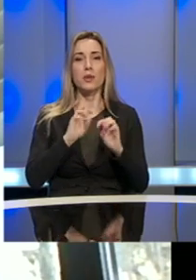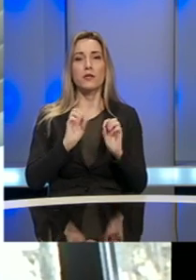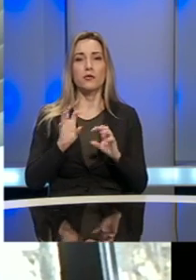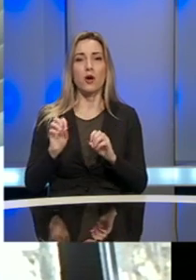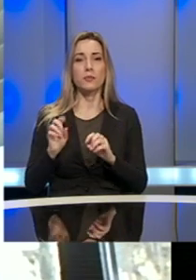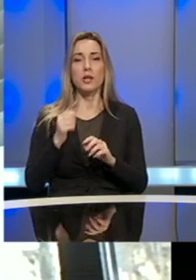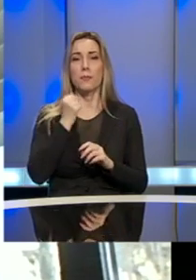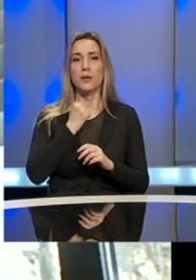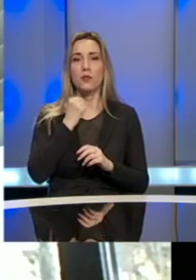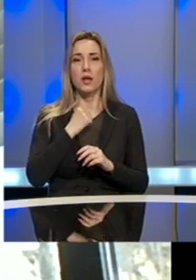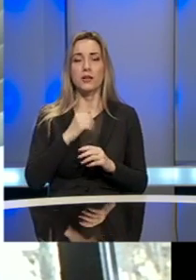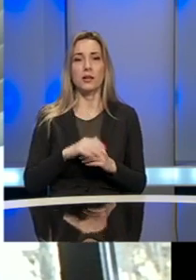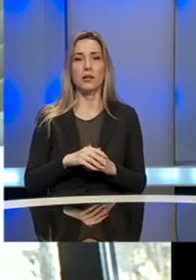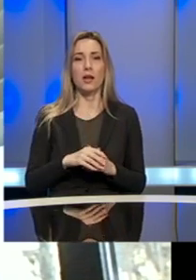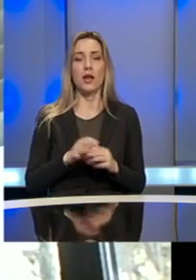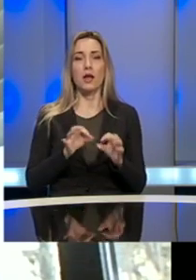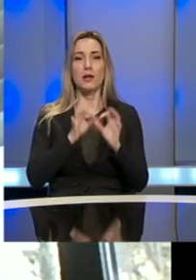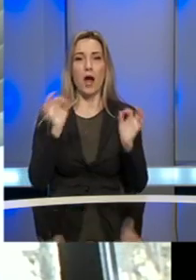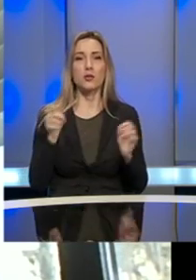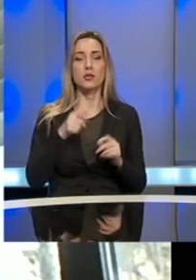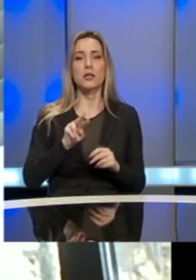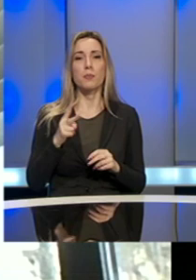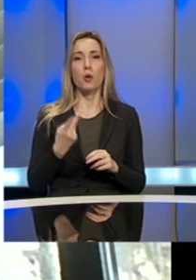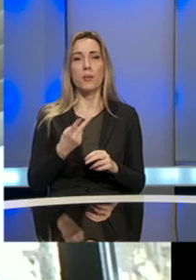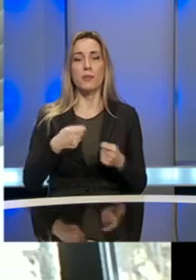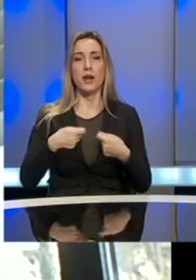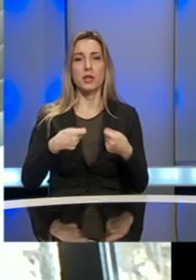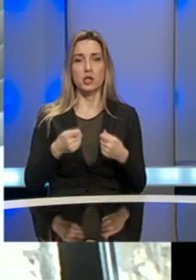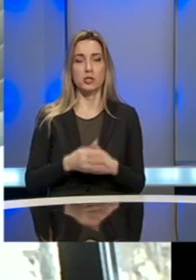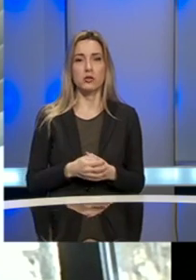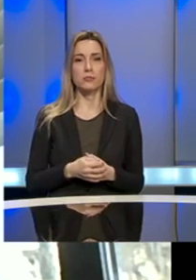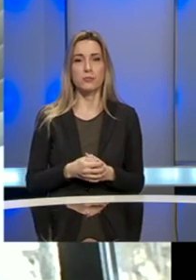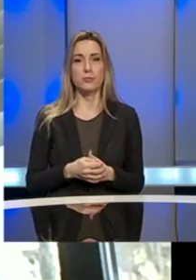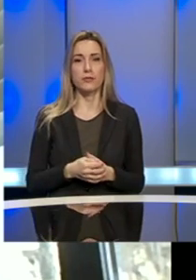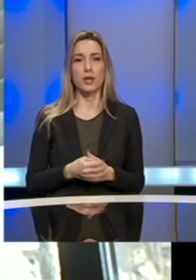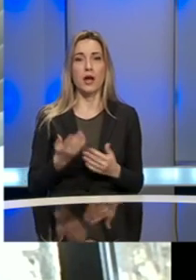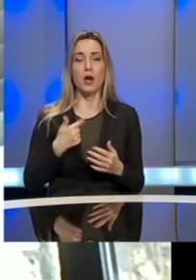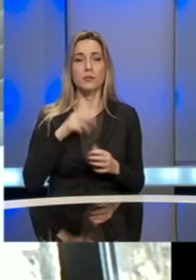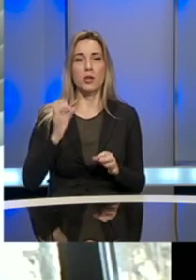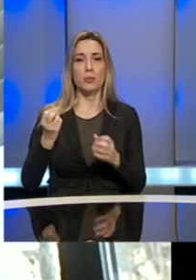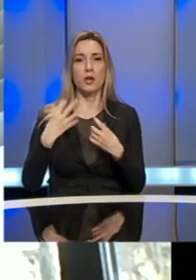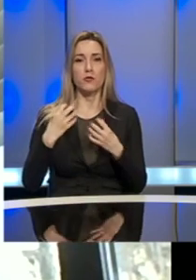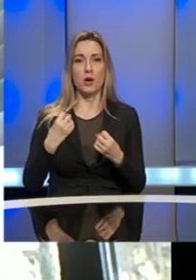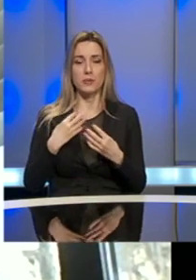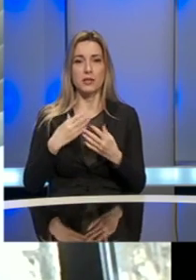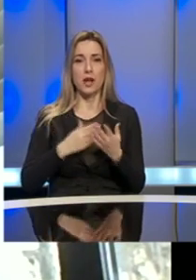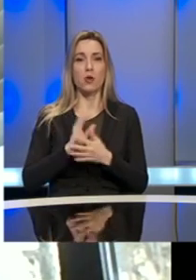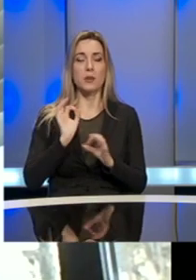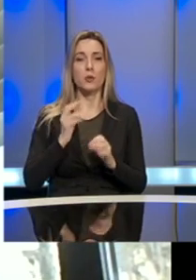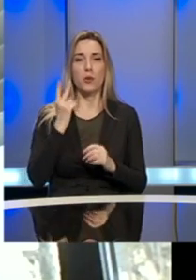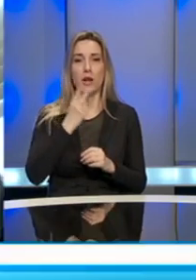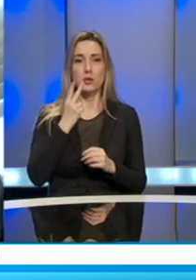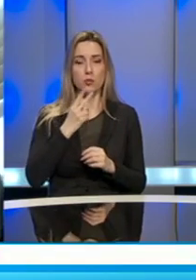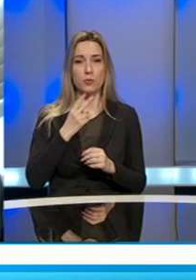i privrednike, medija i javnost o tim promjenama na tržištu. Dobro, informisan i ako sam dobro